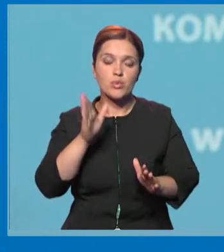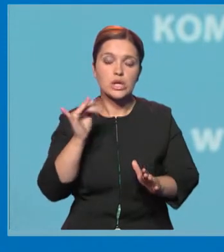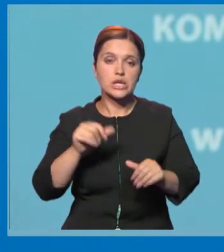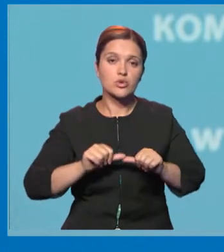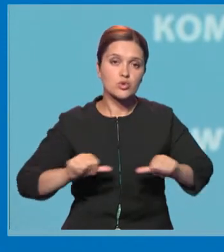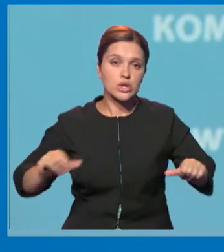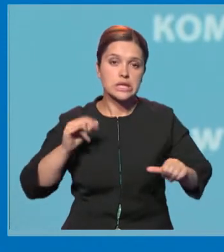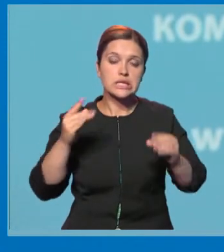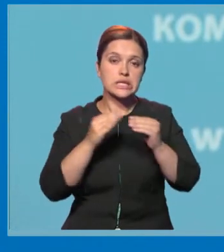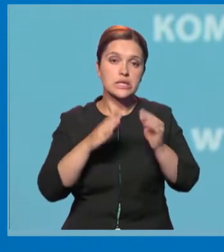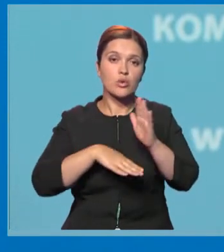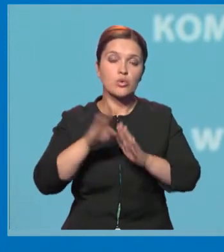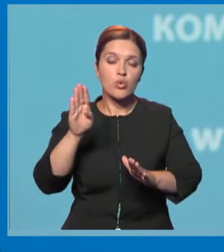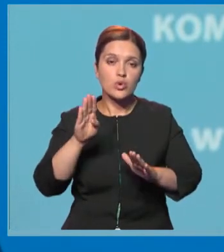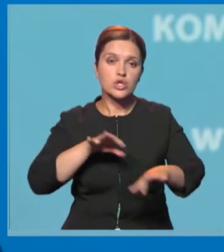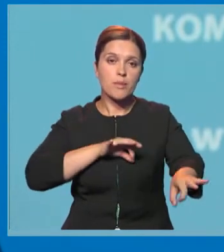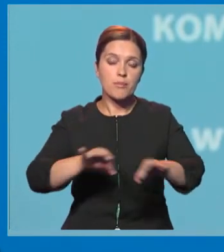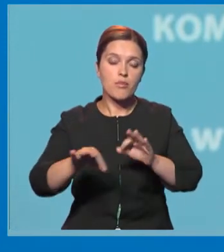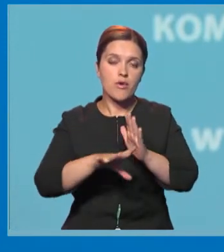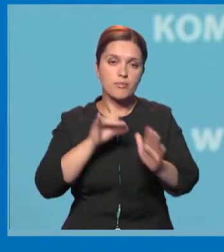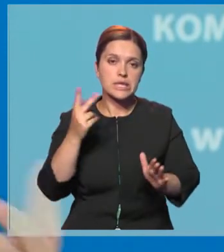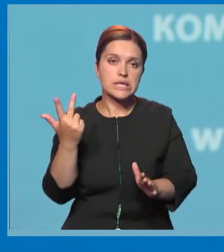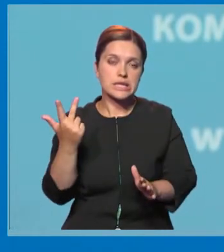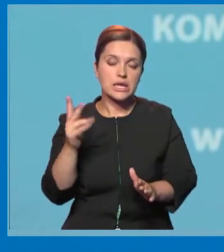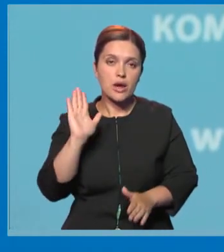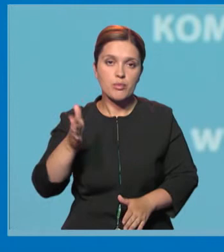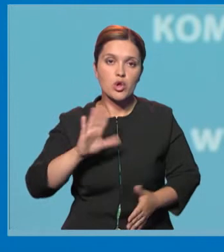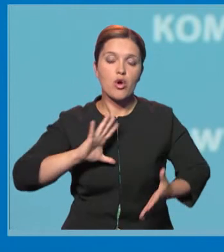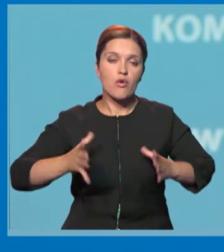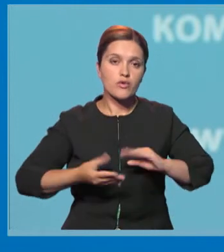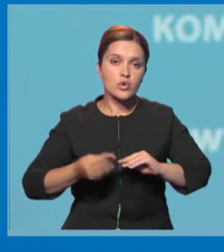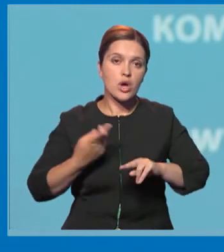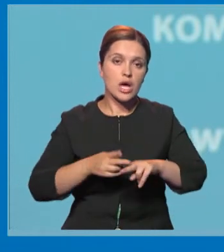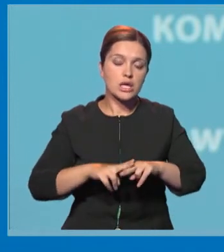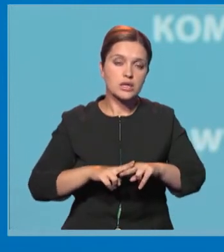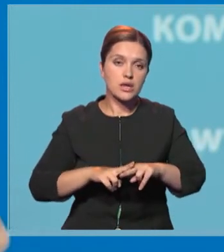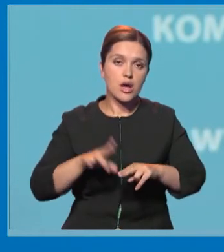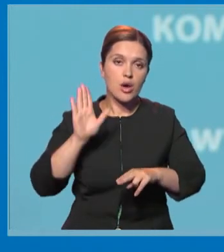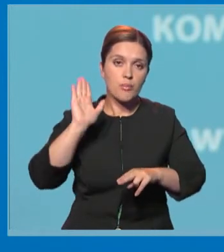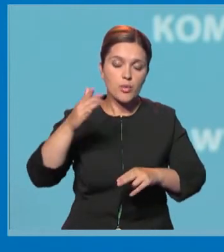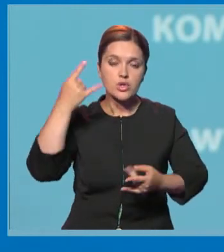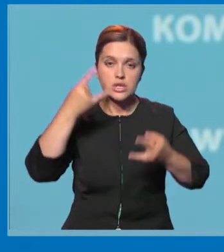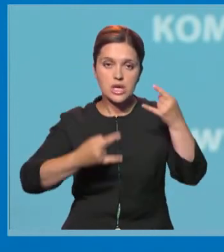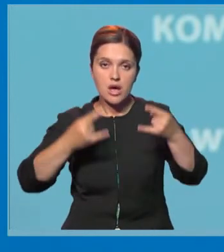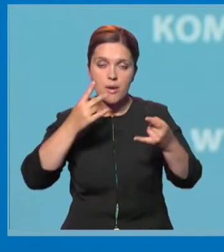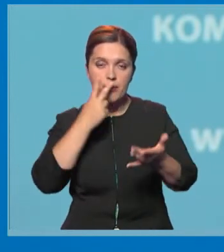10 лучших проектов выберет 3 основных. Все это будет в телевизионном формате.